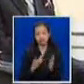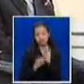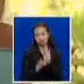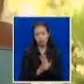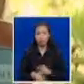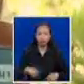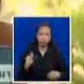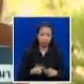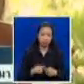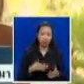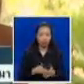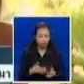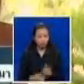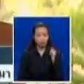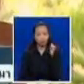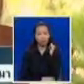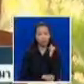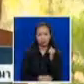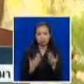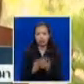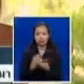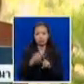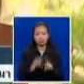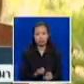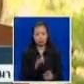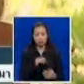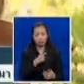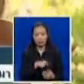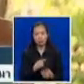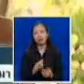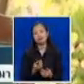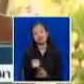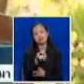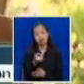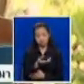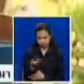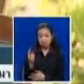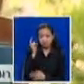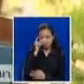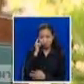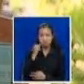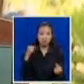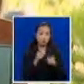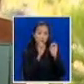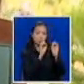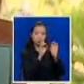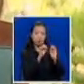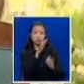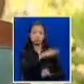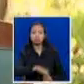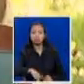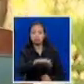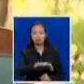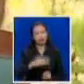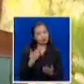แค้นนะคะทางภาคอีสานนี่รายได้ค่อนข้างน้อยก็อย่างที่ทราบกันดีอยู่แล้วใช่มั้ยคะแล้วก็ครูเราเนี่ยมีราย